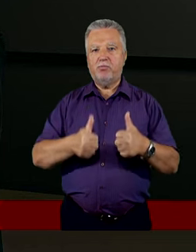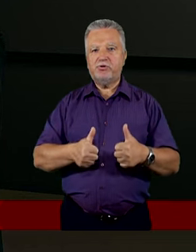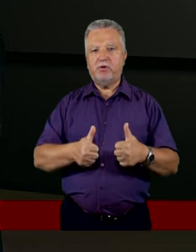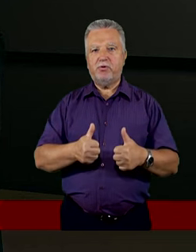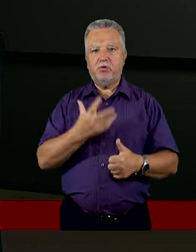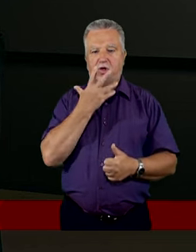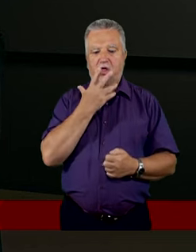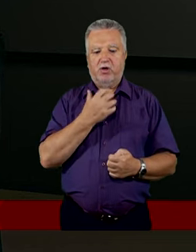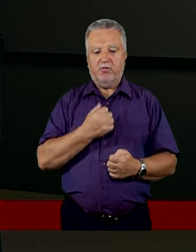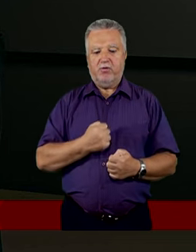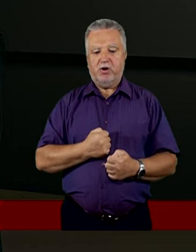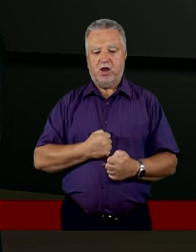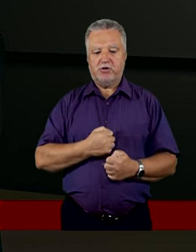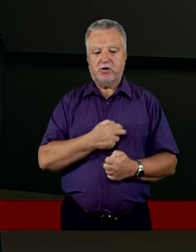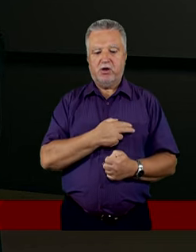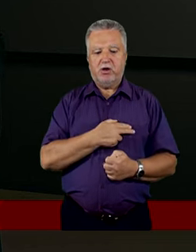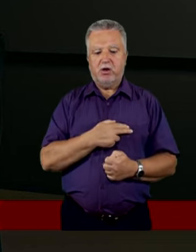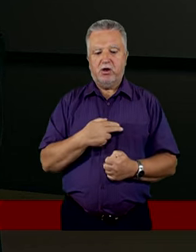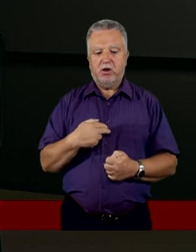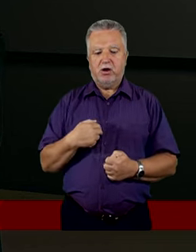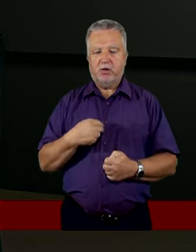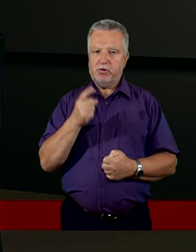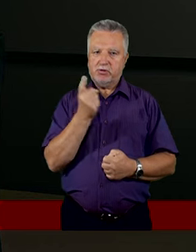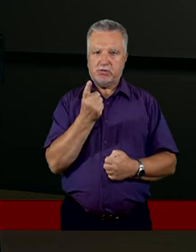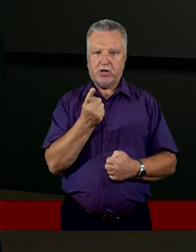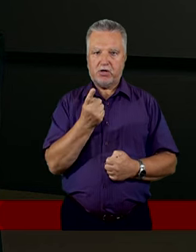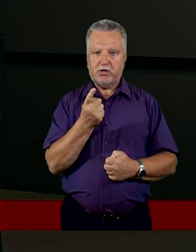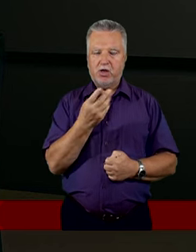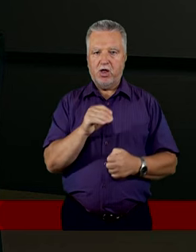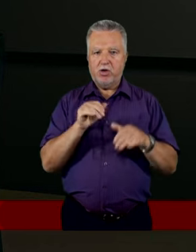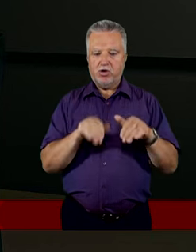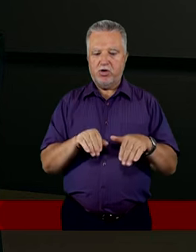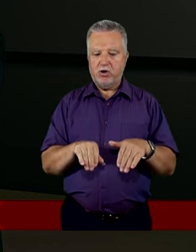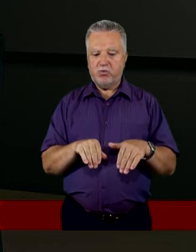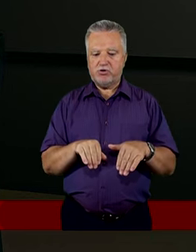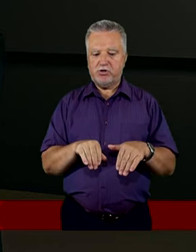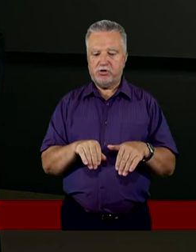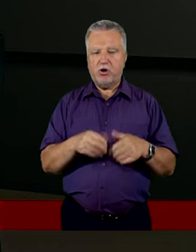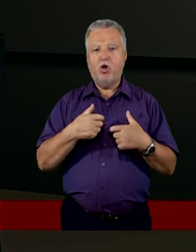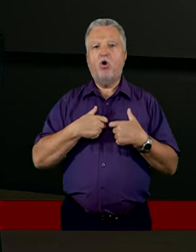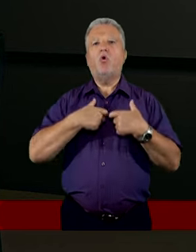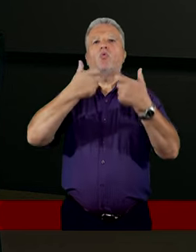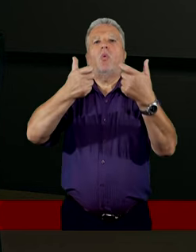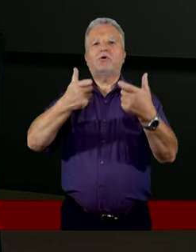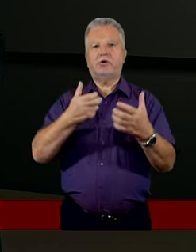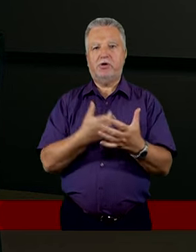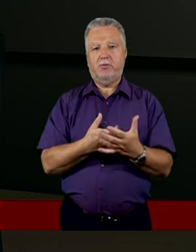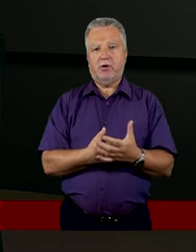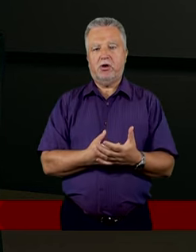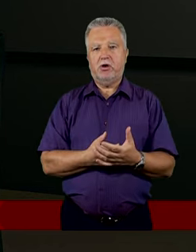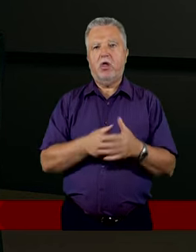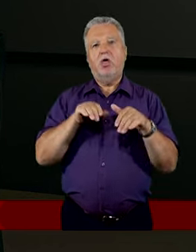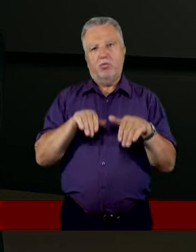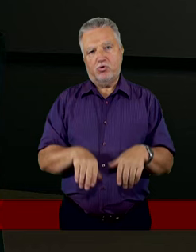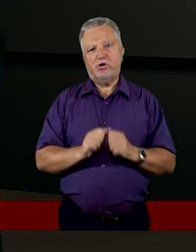postawiły wyraźny nam taki zakaz. Nie wolno uprawiać prozelityzmu.